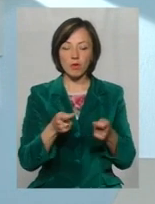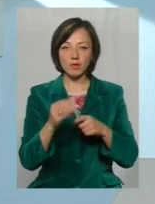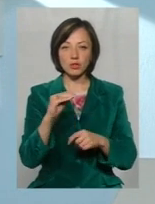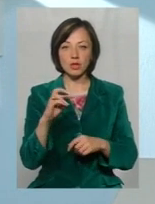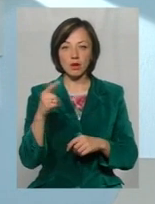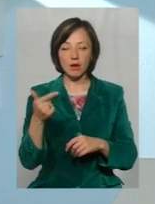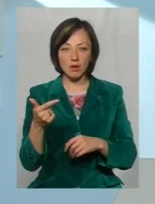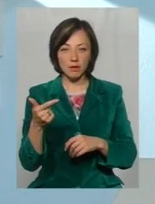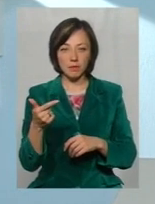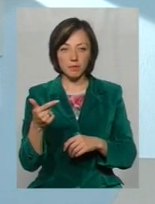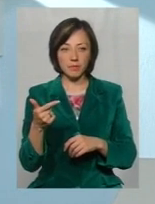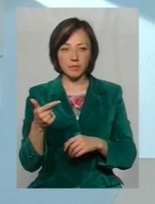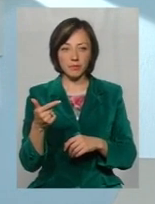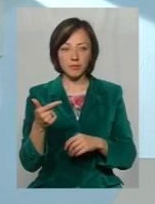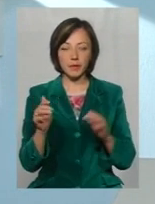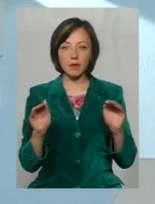Це проект, це